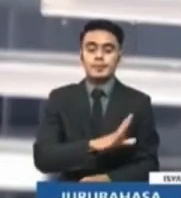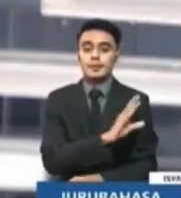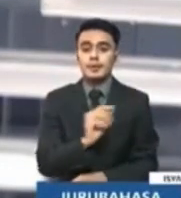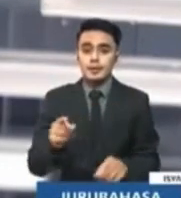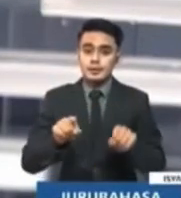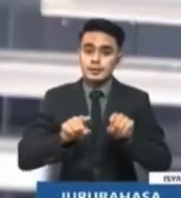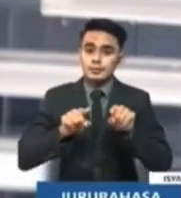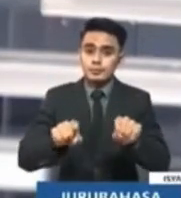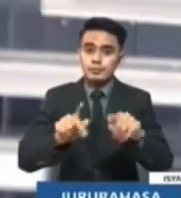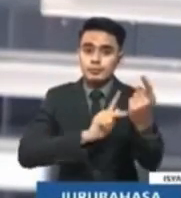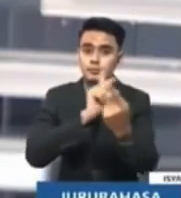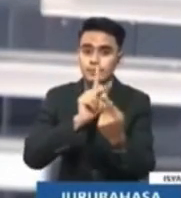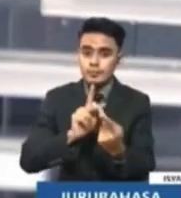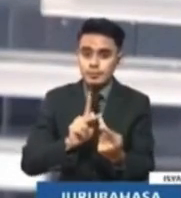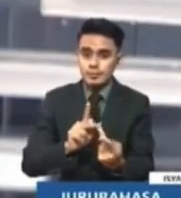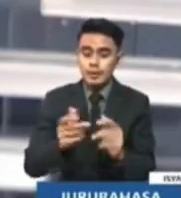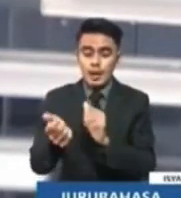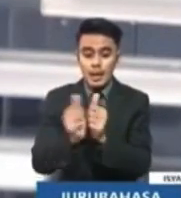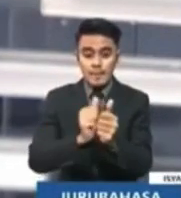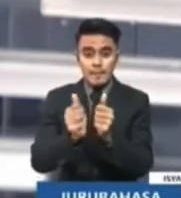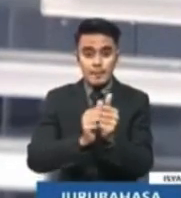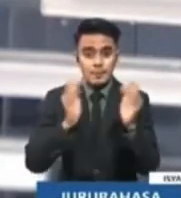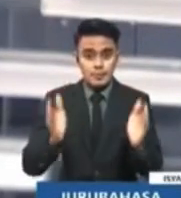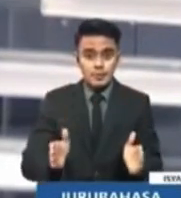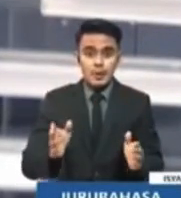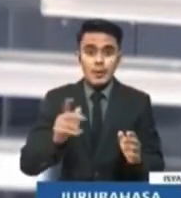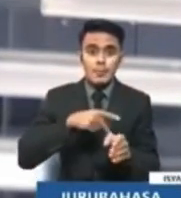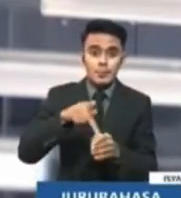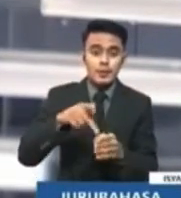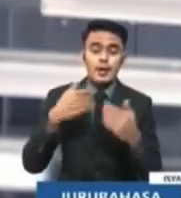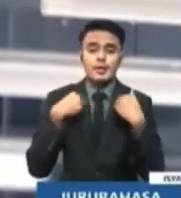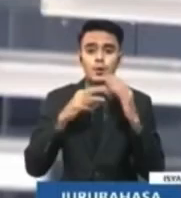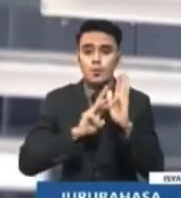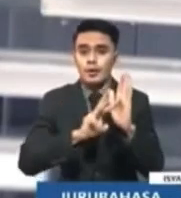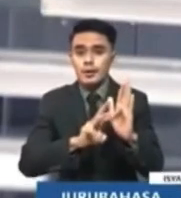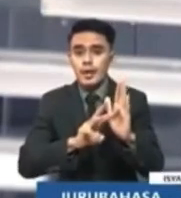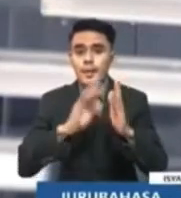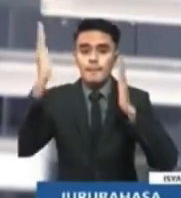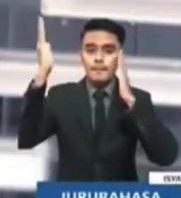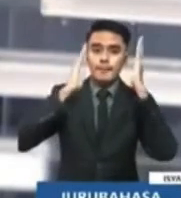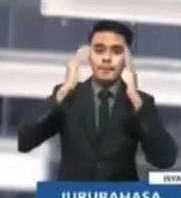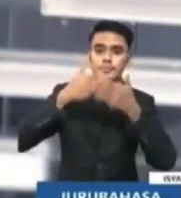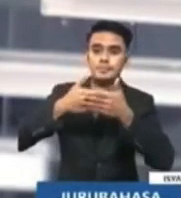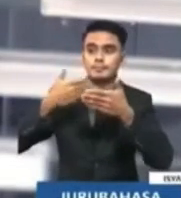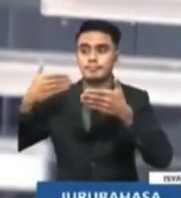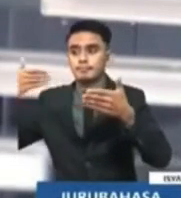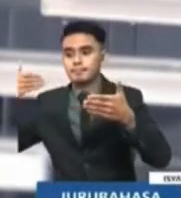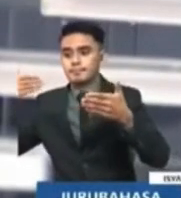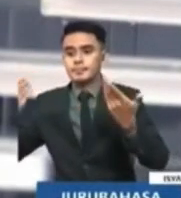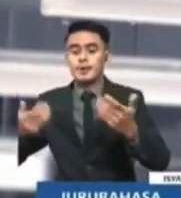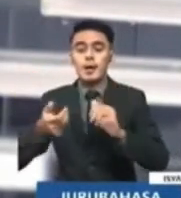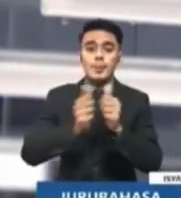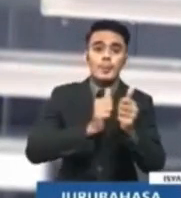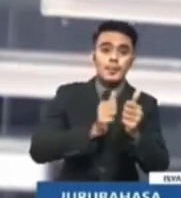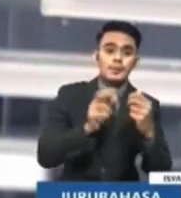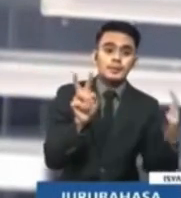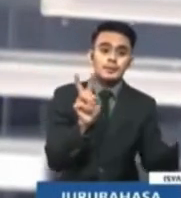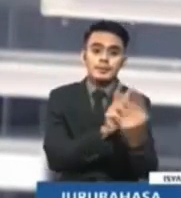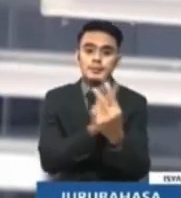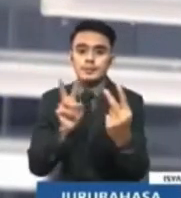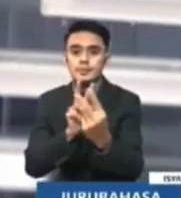selari dengan keputusan bahawa pemain profesional pernah mewakili Malaysia sebelum ini. Sebagai contohnya, pemain